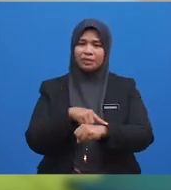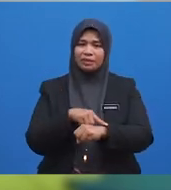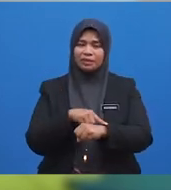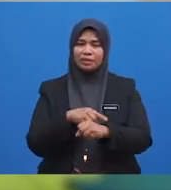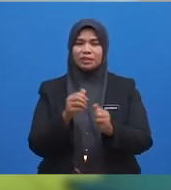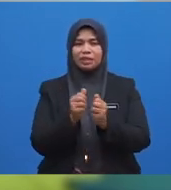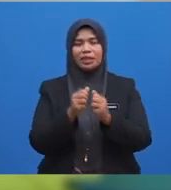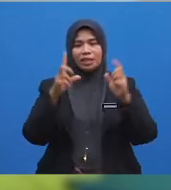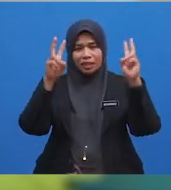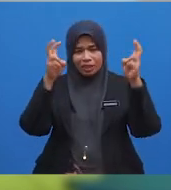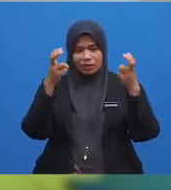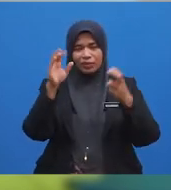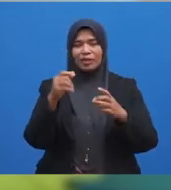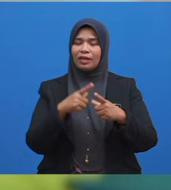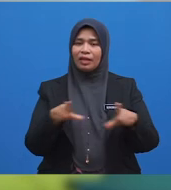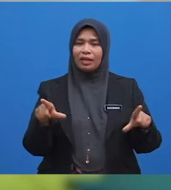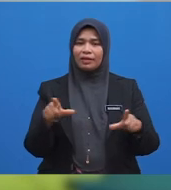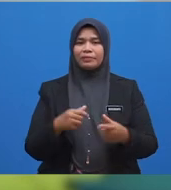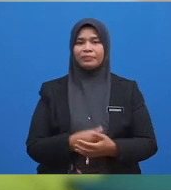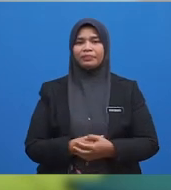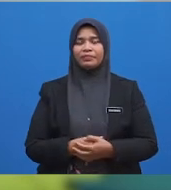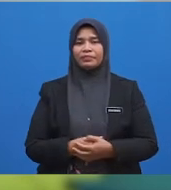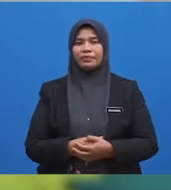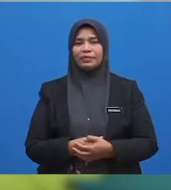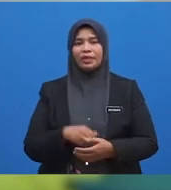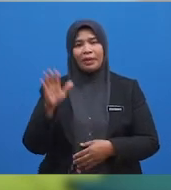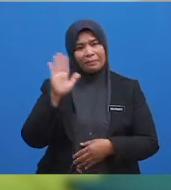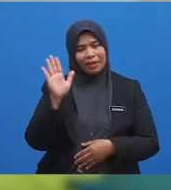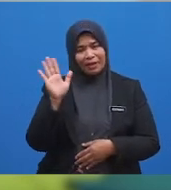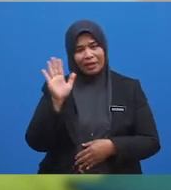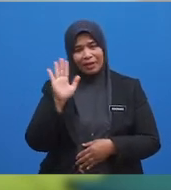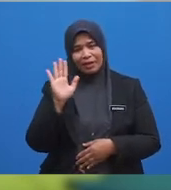dengan tajuk yang lain pula ya bye-bye